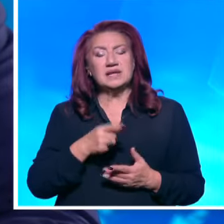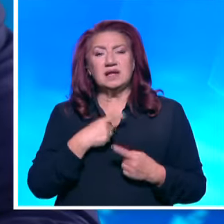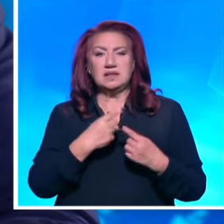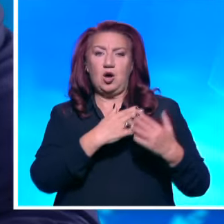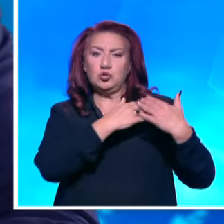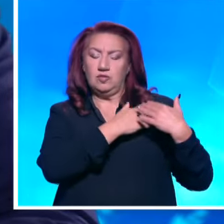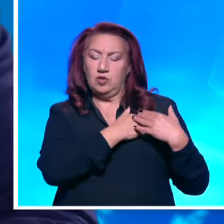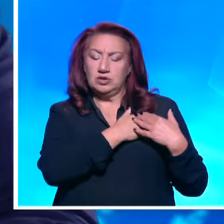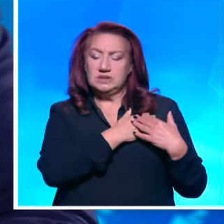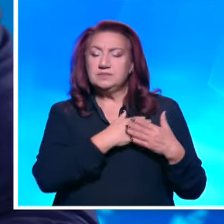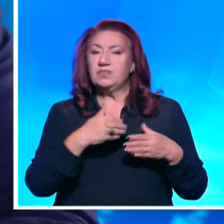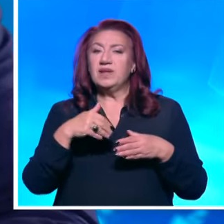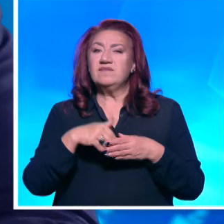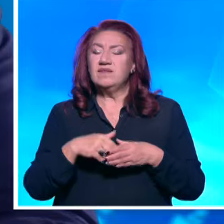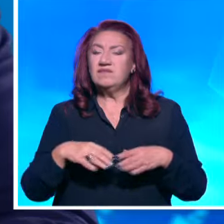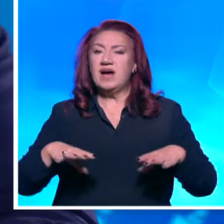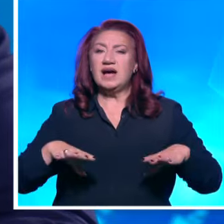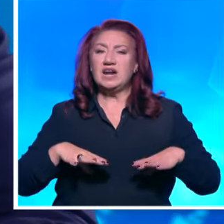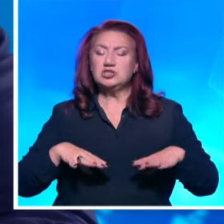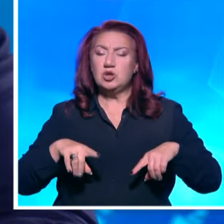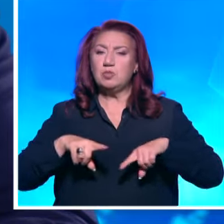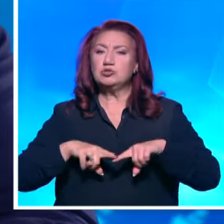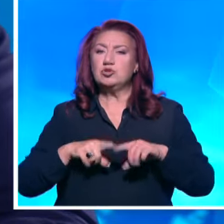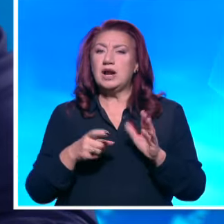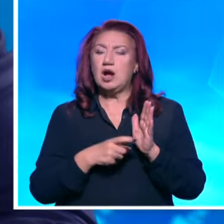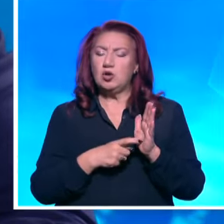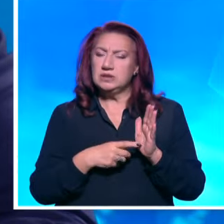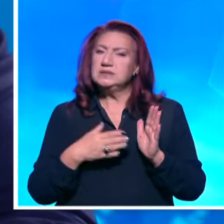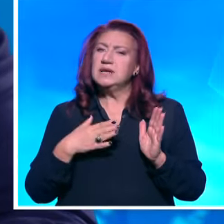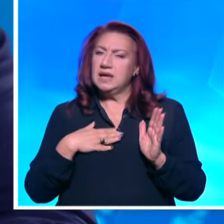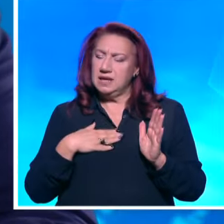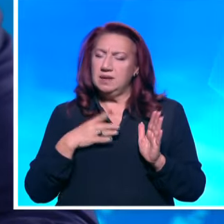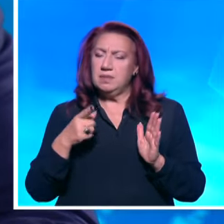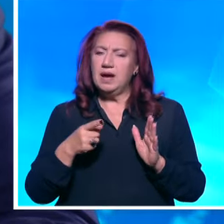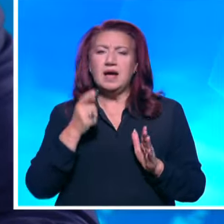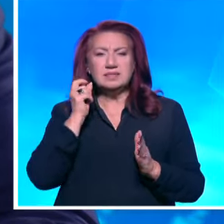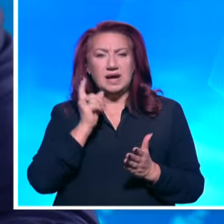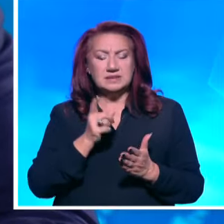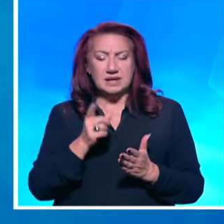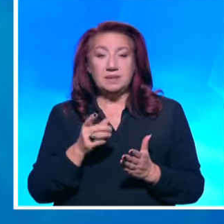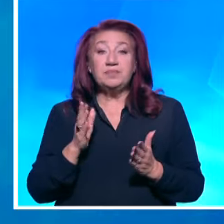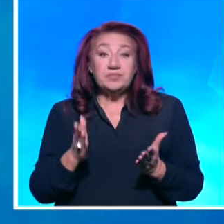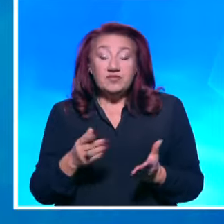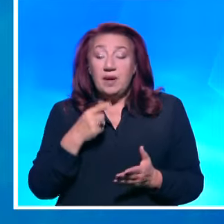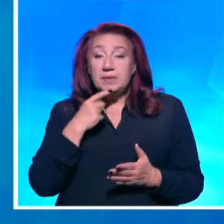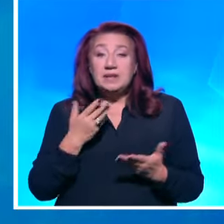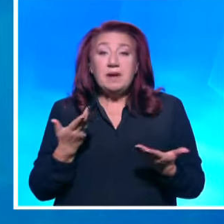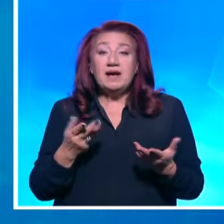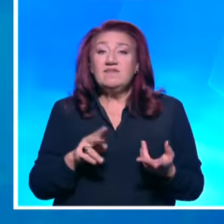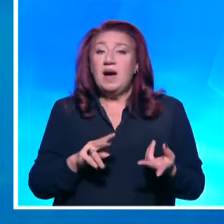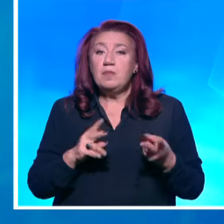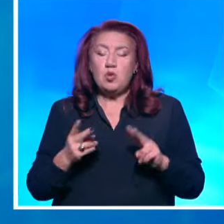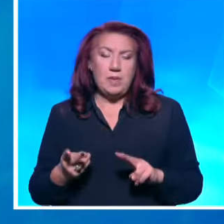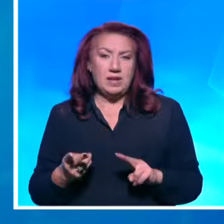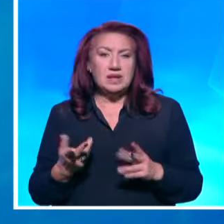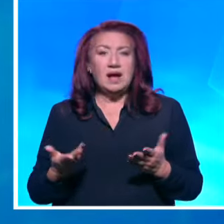в гпк е предвидена такава наказателна отговорност за свидетелите това което искаме да ви попитаме каква е промяната какво предлагате повече от